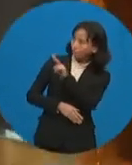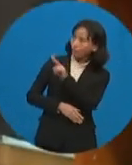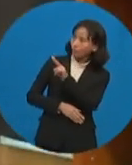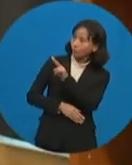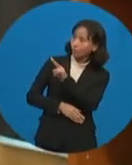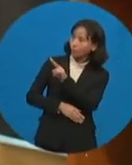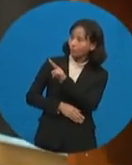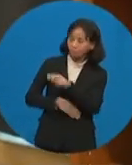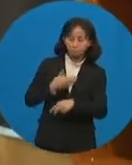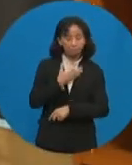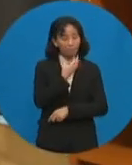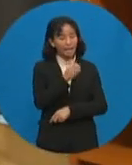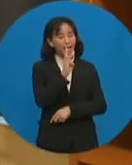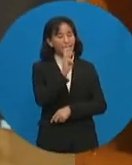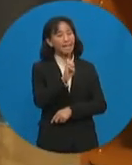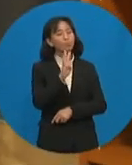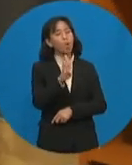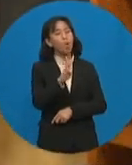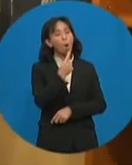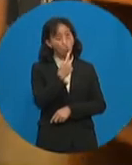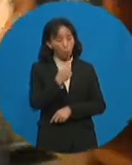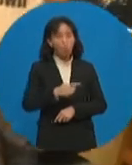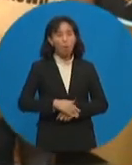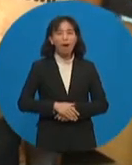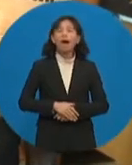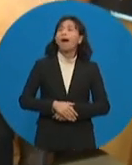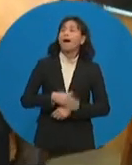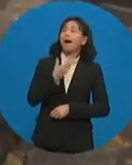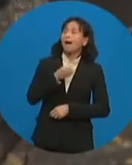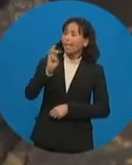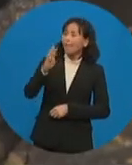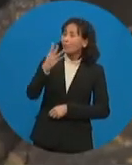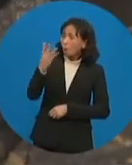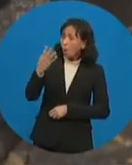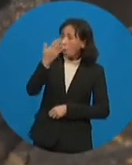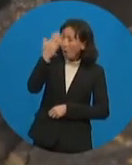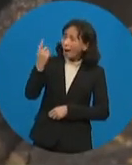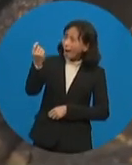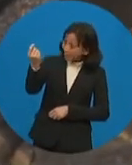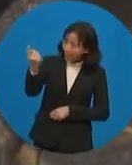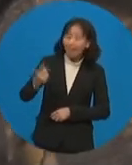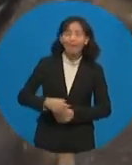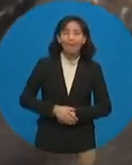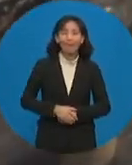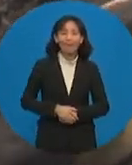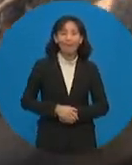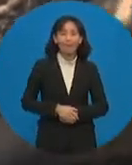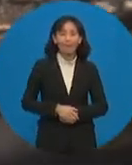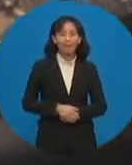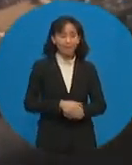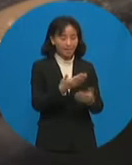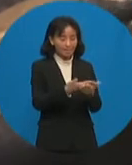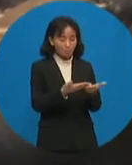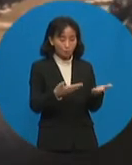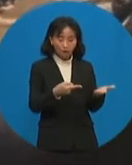が 34歳です。 34、はい、お若いですね。ディスプレイをちょっと見させていただいたんですが、